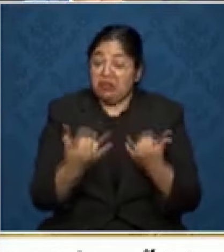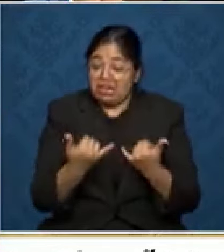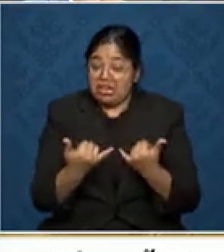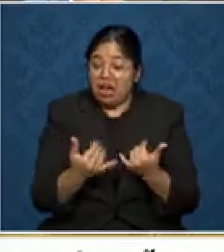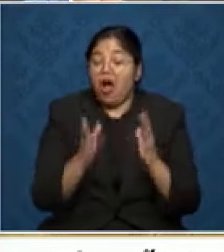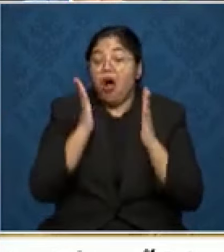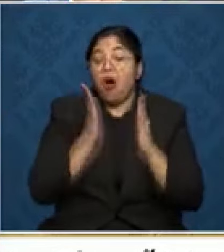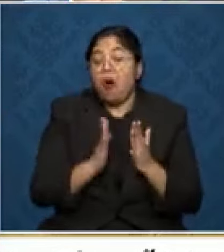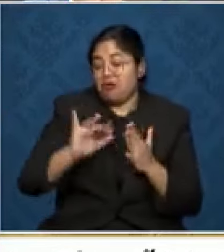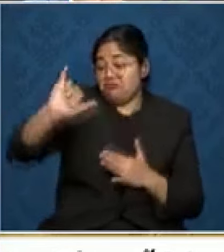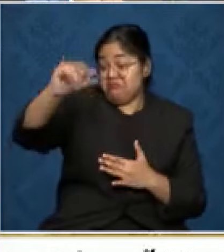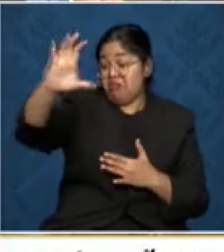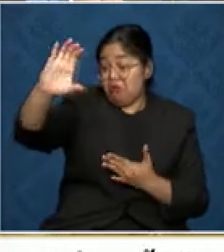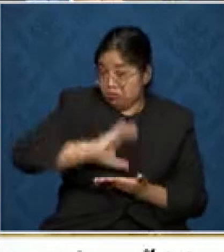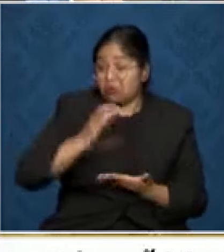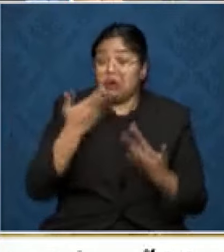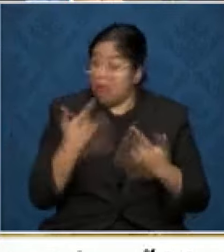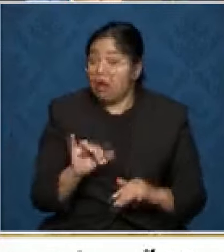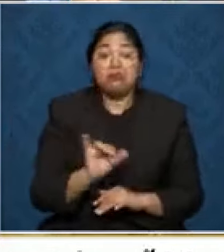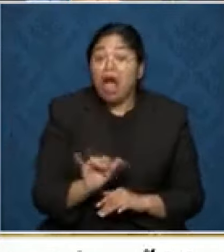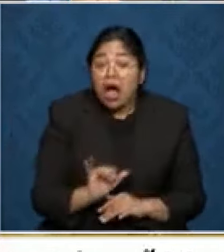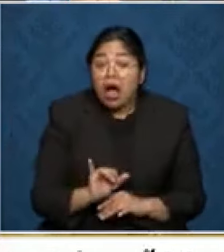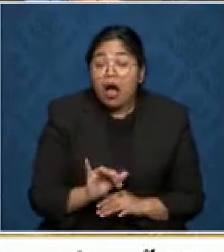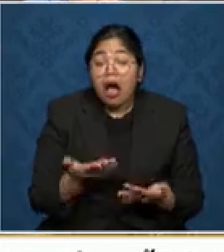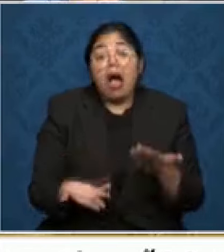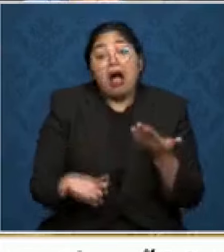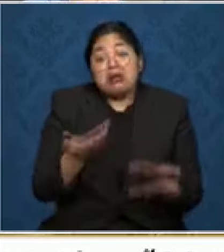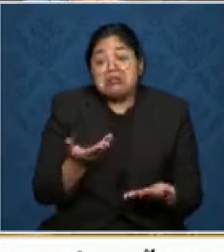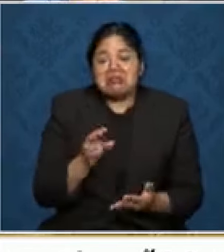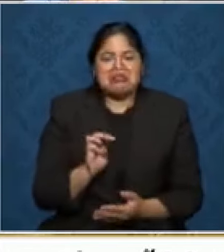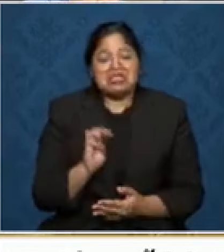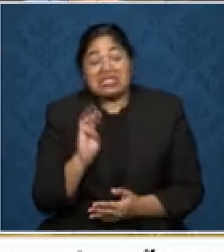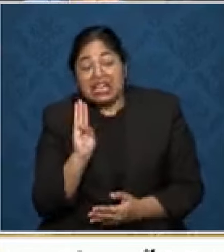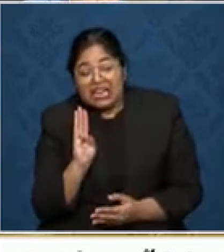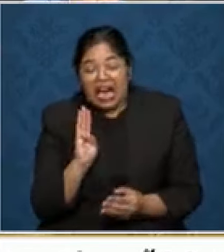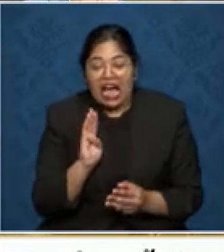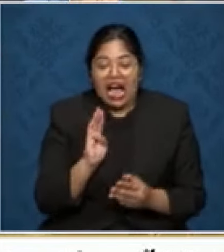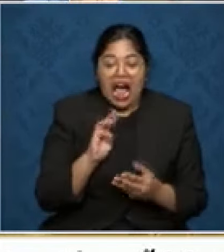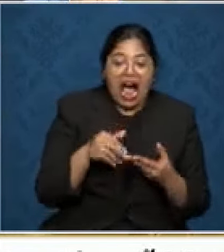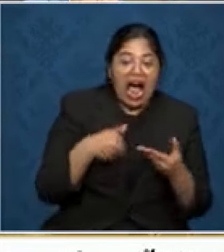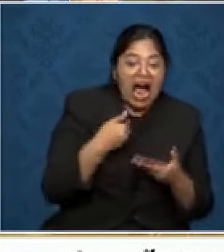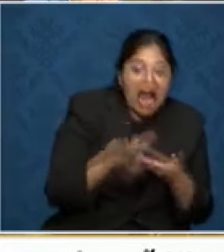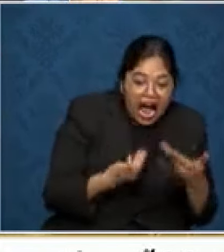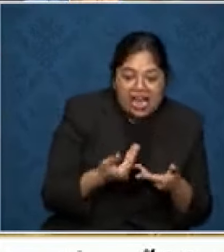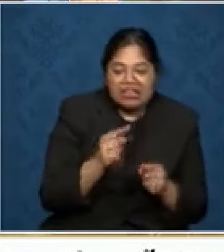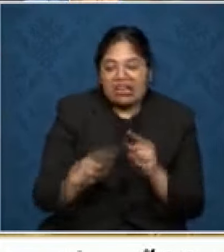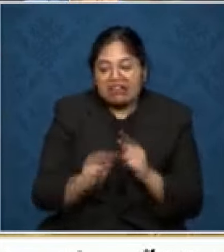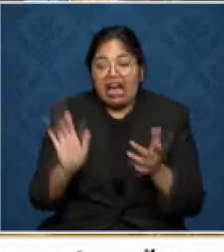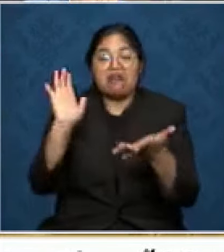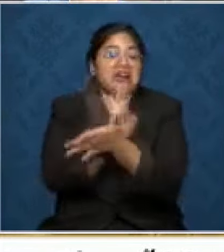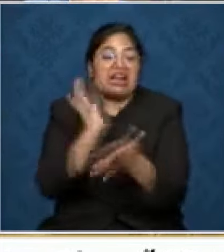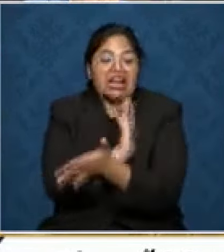ยังปิดการขายได้มั่งหรือยังหรือมีแต่สัญญาจะซื้อจะขายกับดอกไม้สาย